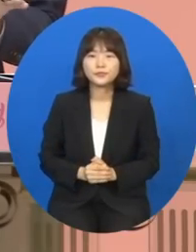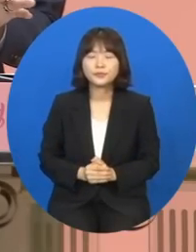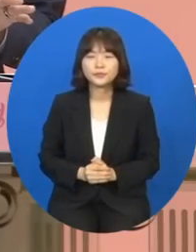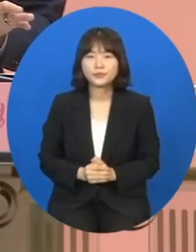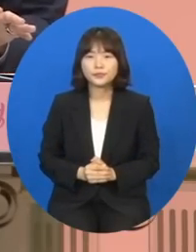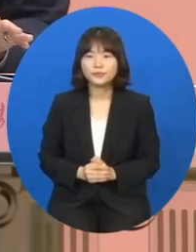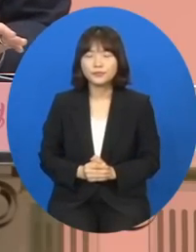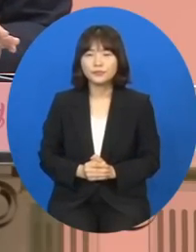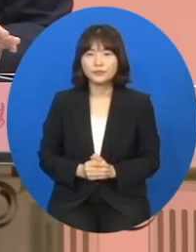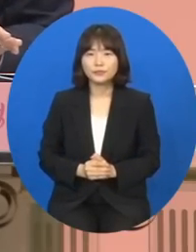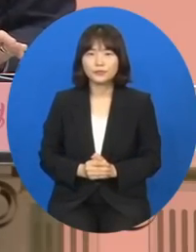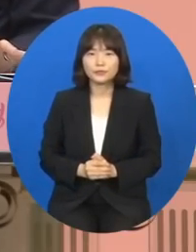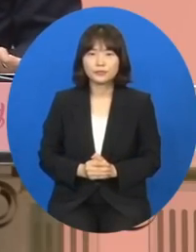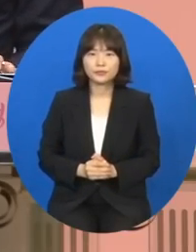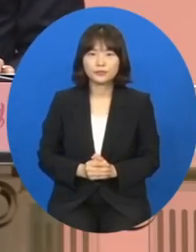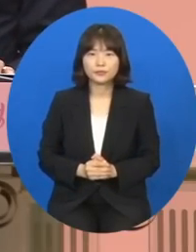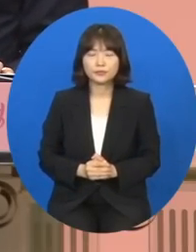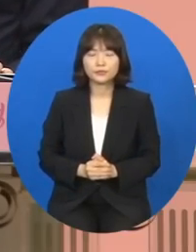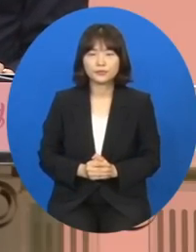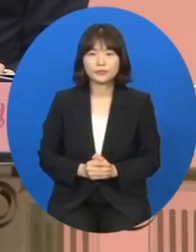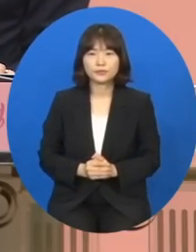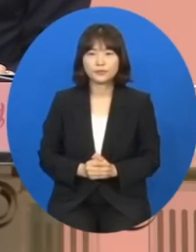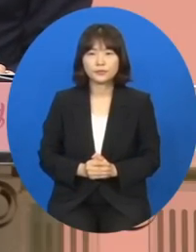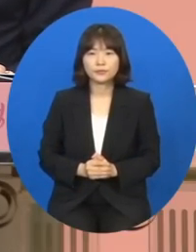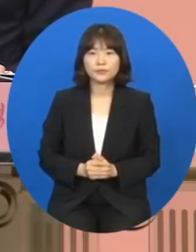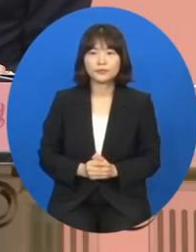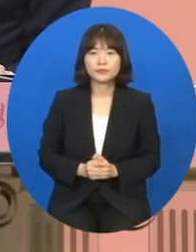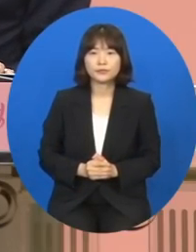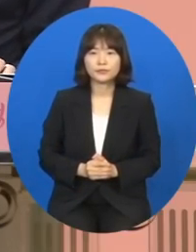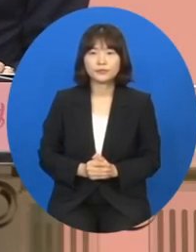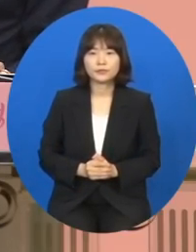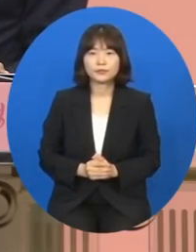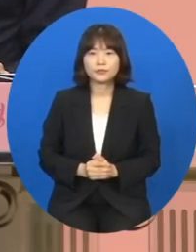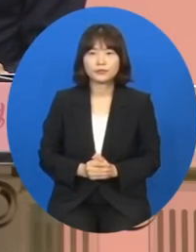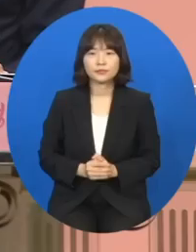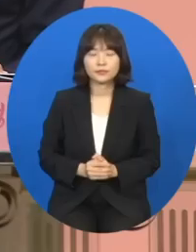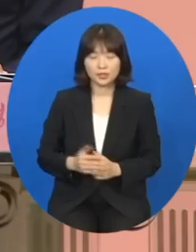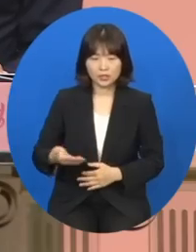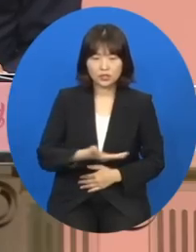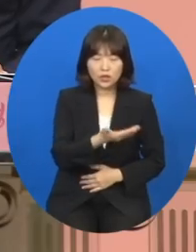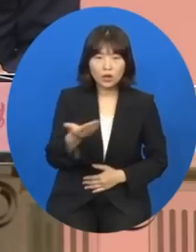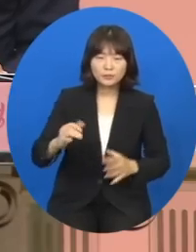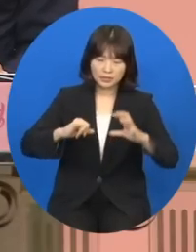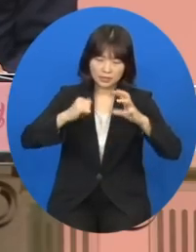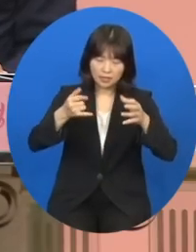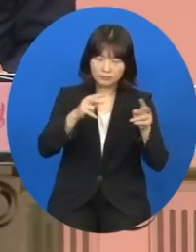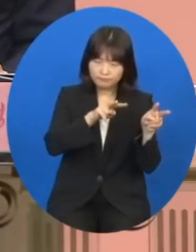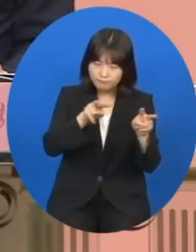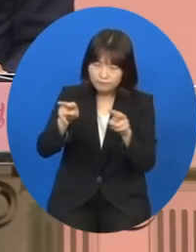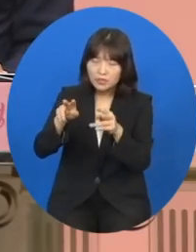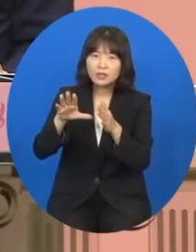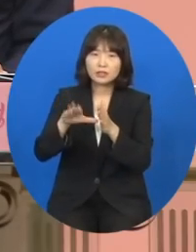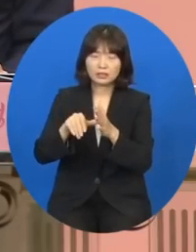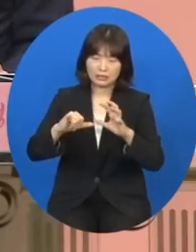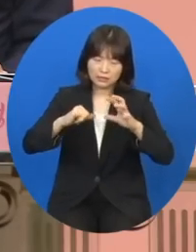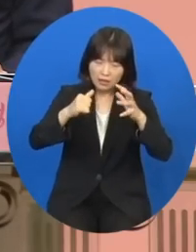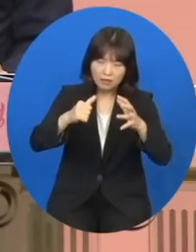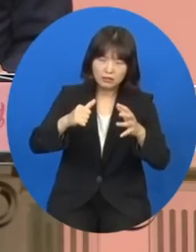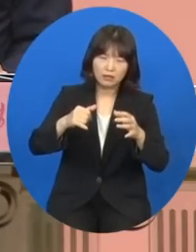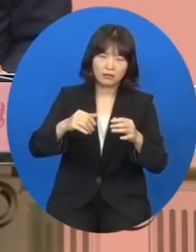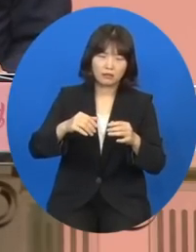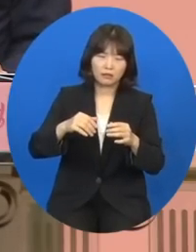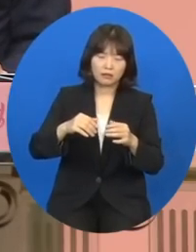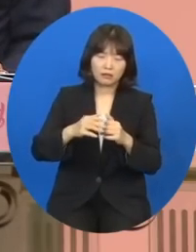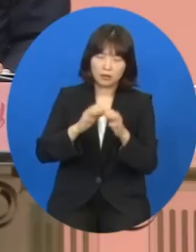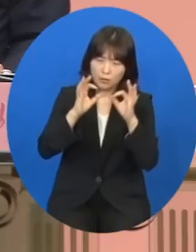엔씨소프트 마음도 뭐요 dup 오브 이렇게 너를 여러분이 세상을 바라볼 때 이 세상의 돌아가는 것들을 볼 때